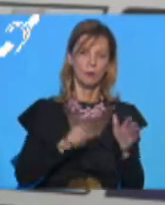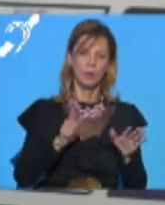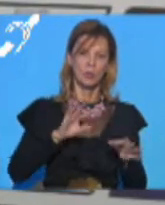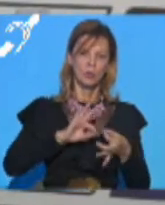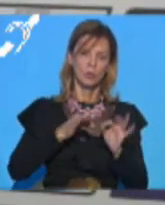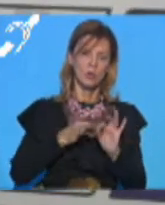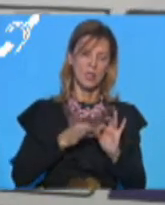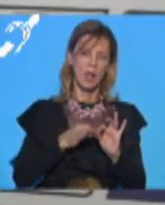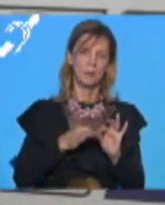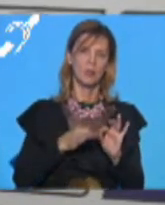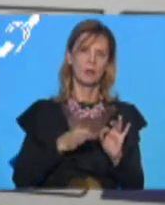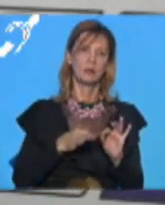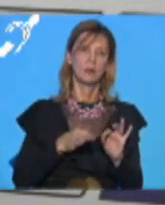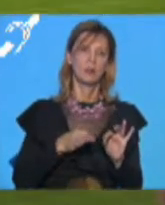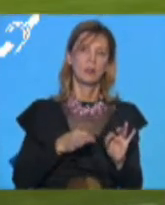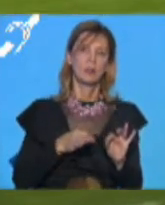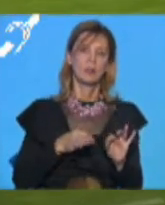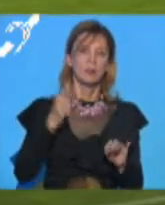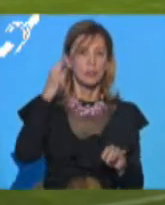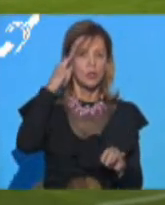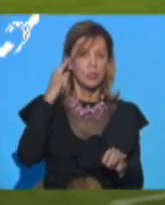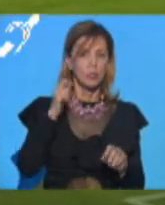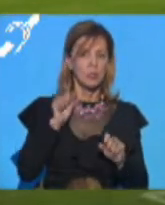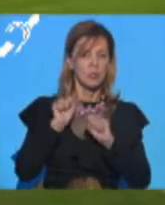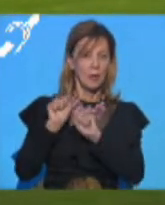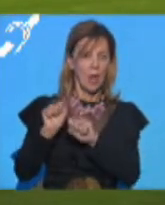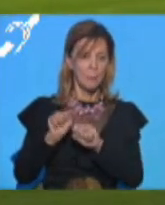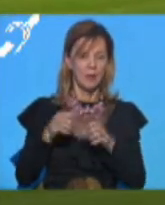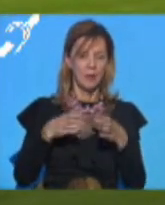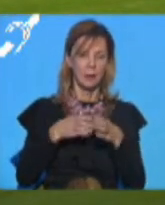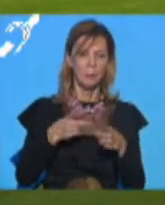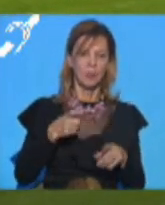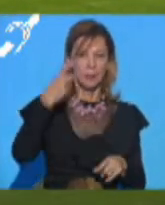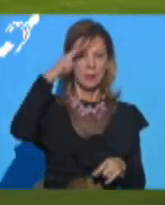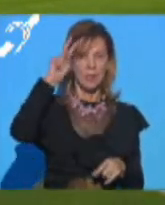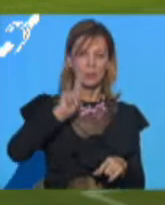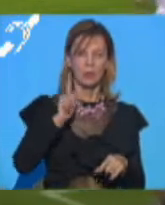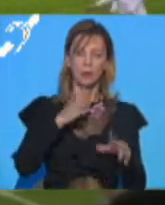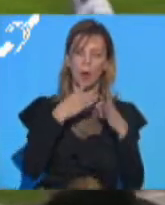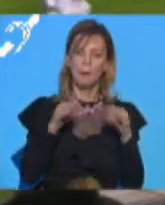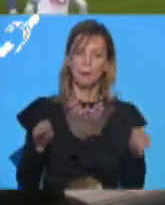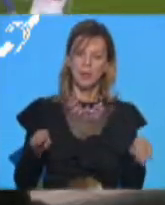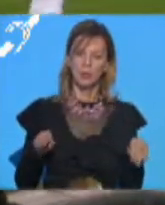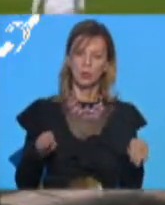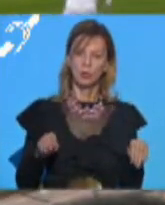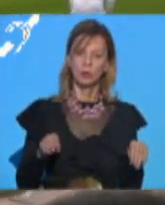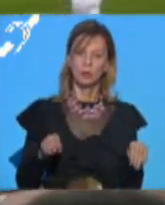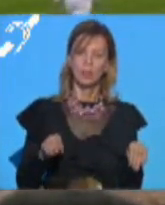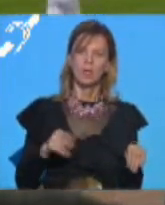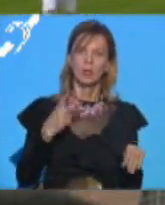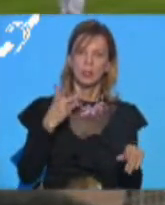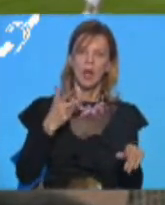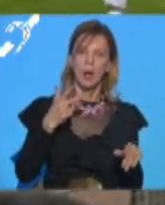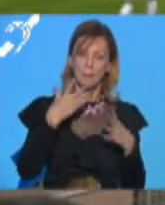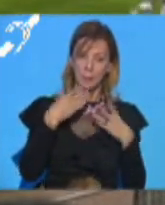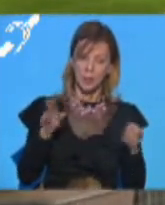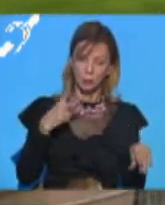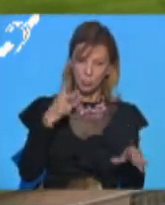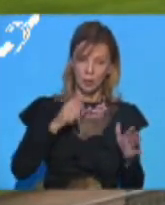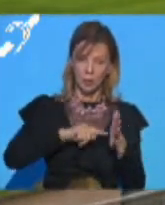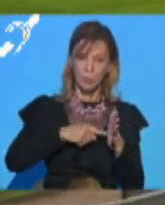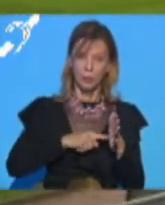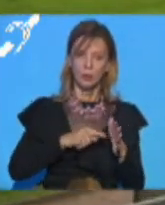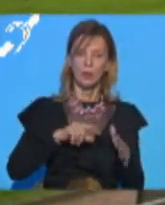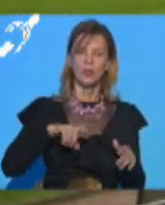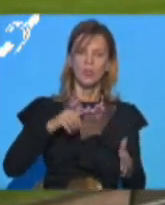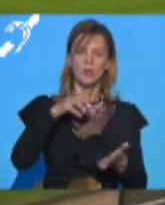doar posesie, ci fotbalul înseamnă să știi să te aperi. Echipa slătinană nu a pierdut în meciul cu Unirea Constanța doar cele trei puncte puse în joc și a